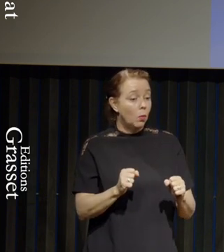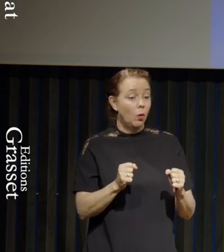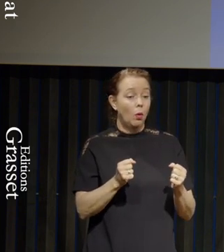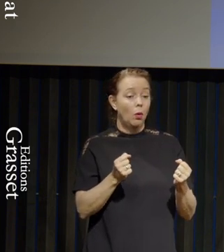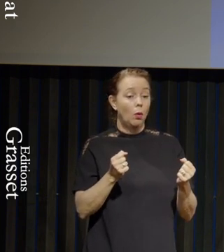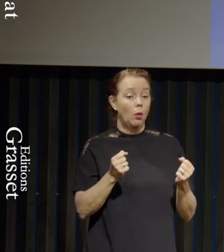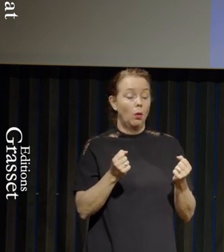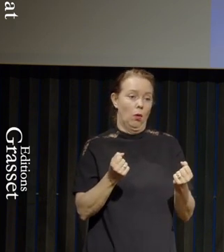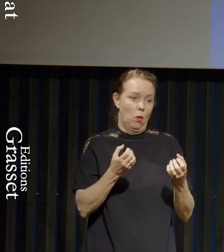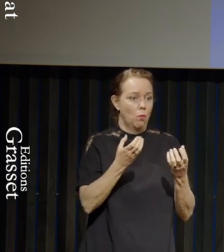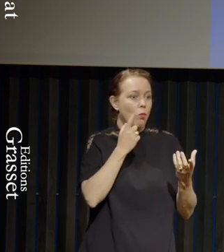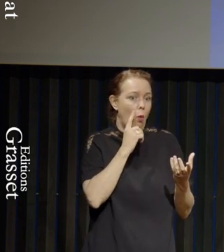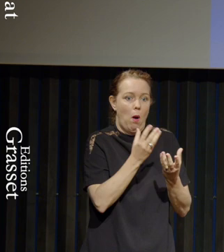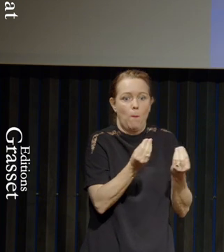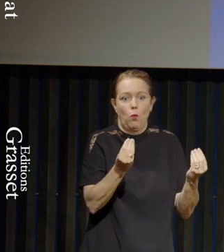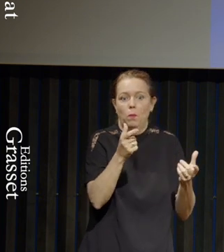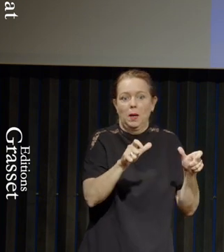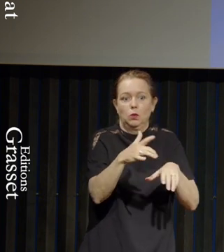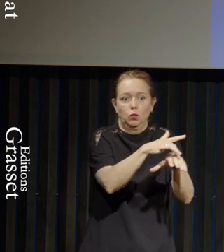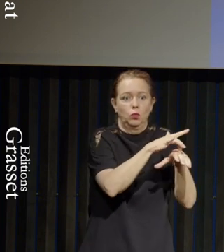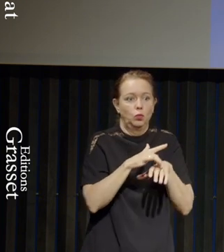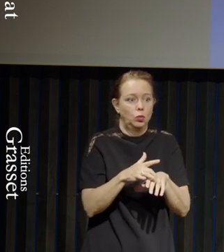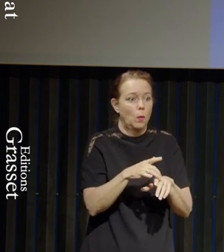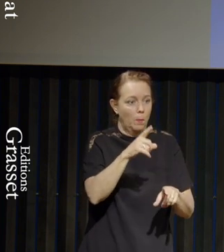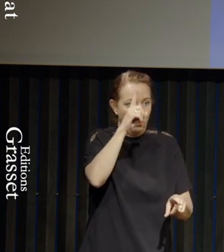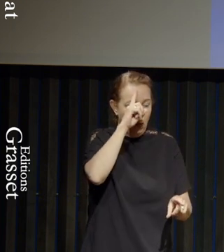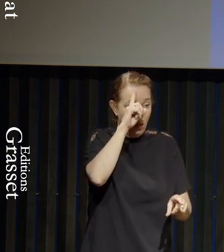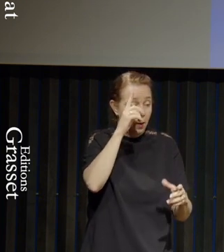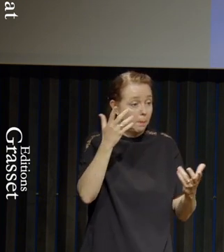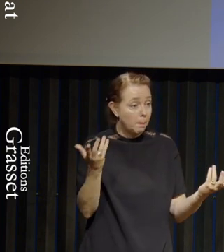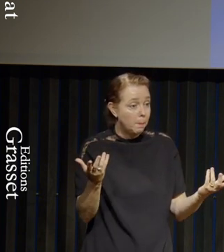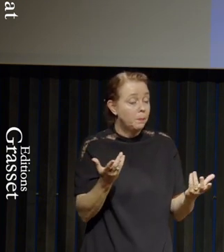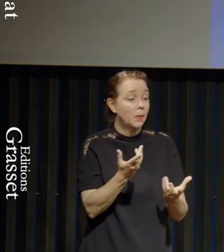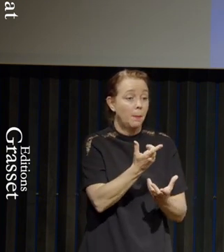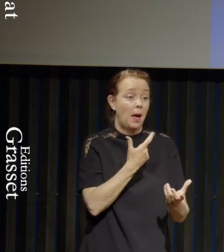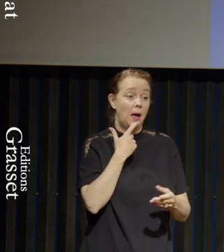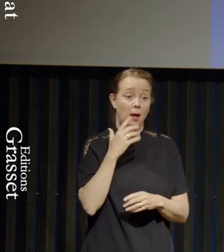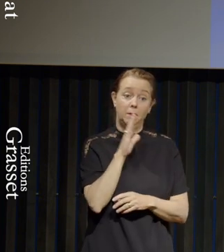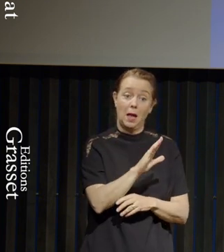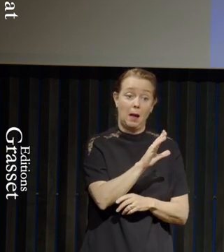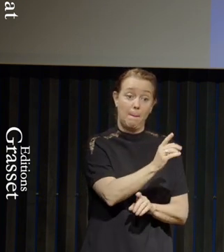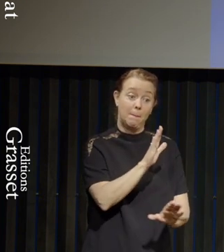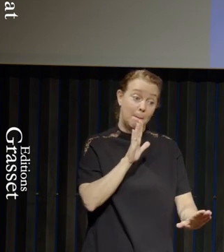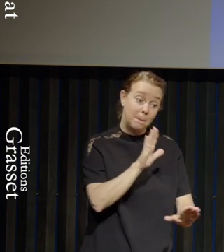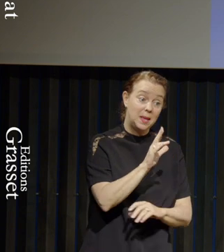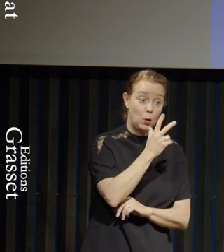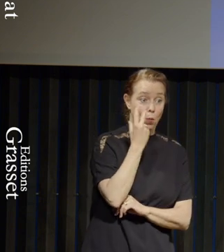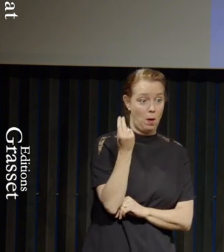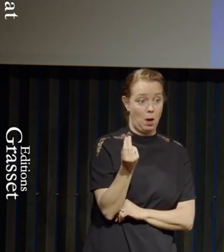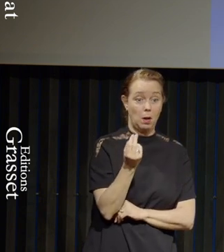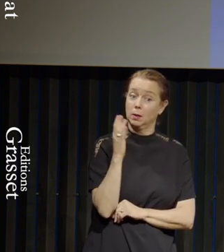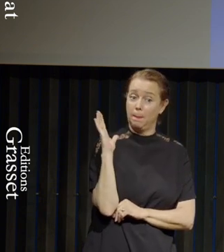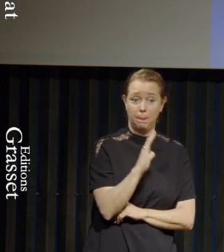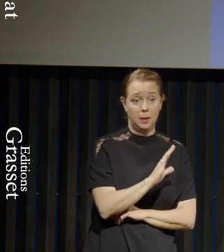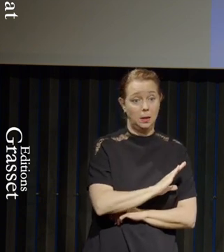cette très grande fréquence des troubles mentaux, c'est qu'ils seraient liés à des facultés spécifiquement humaines, que sont notamment